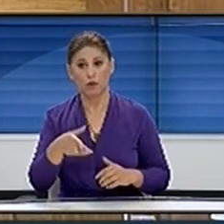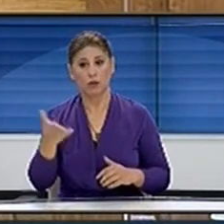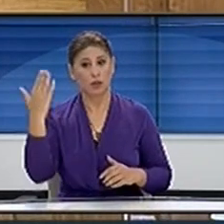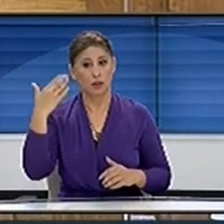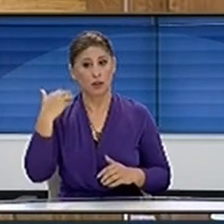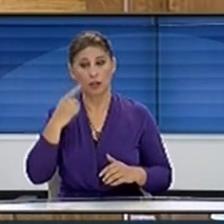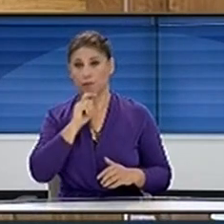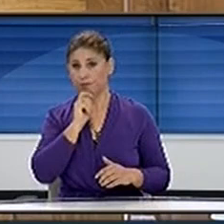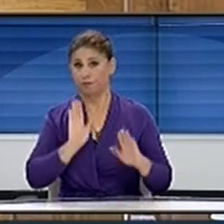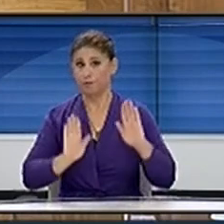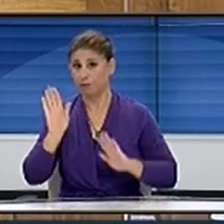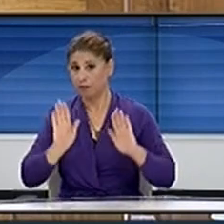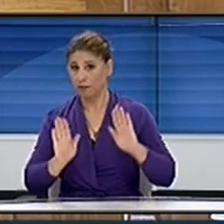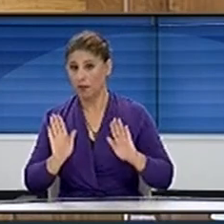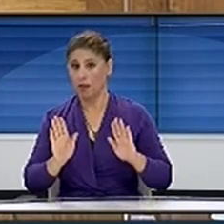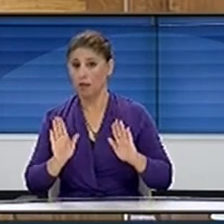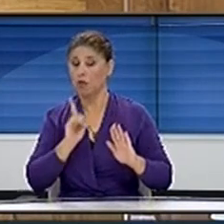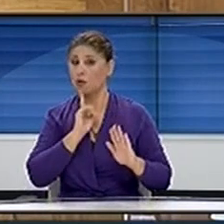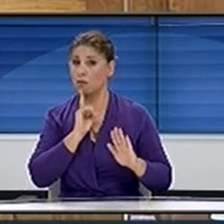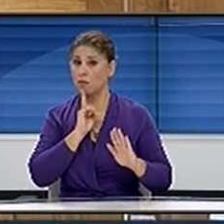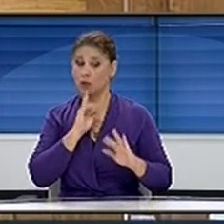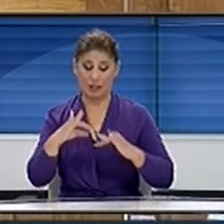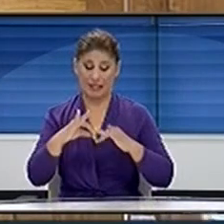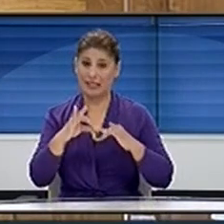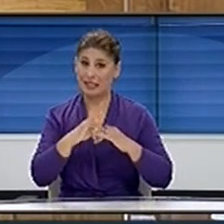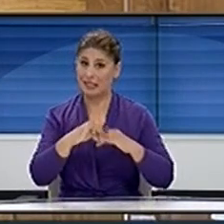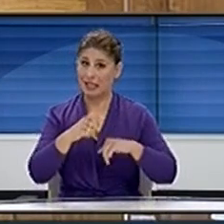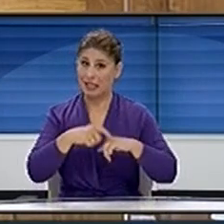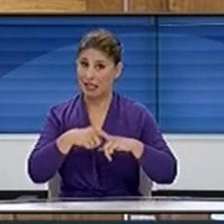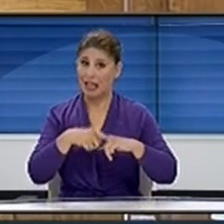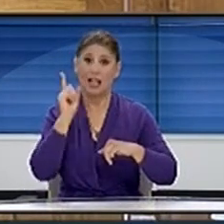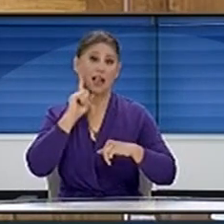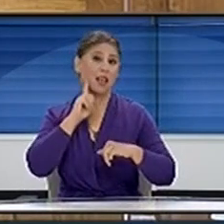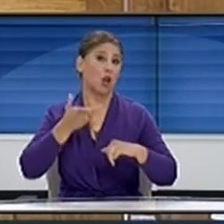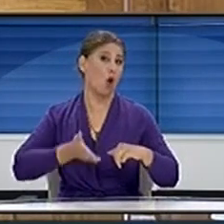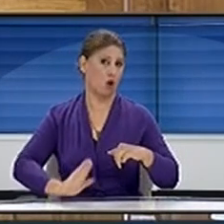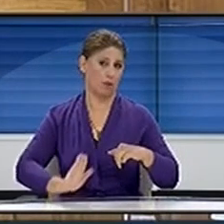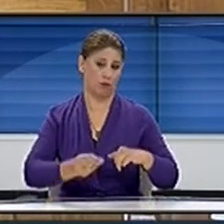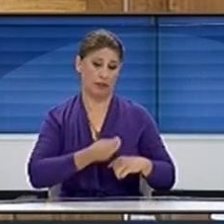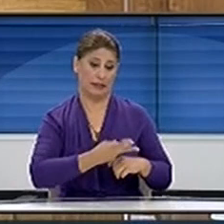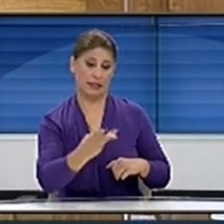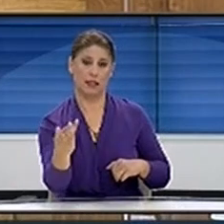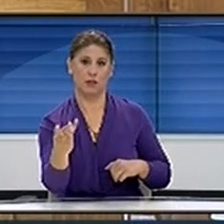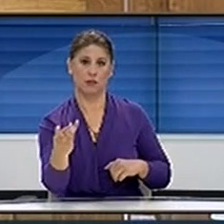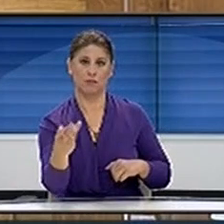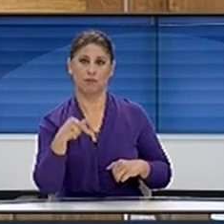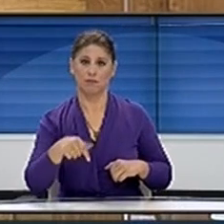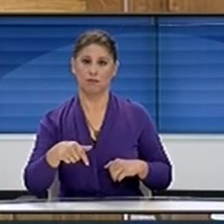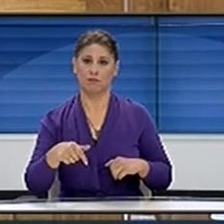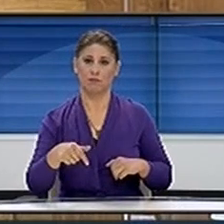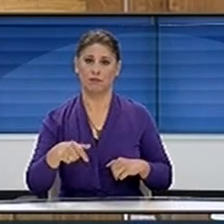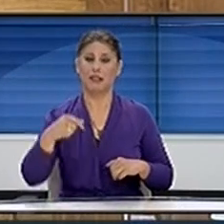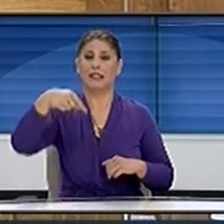τις τότε δημοσκοπήσεις εν δυνάμει πρωθυπουργός, όπως και η σύζυγος και η κόρη μου. Καταθέτω στα πρακτικά τη σχετική ανάρτηση